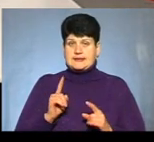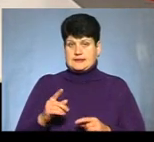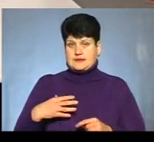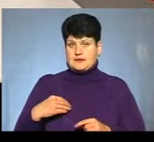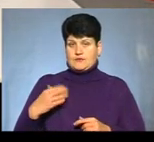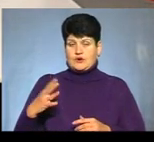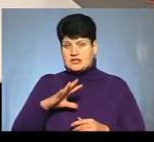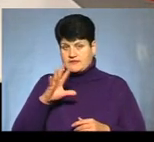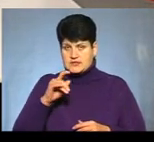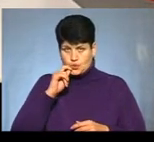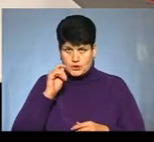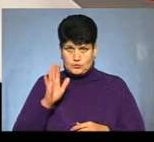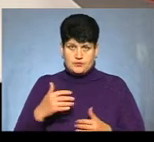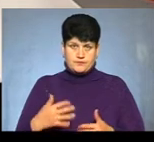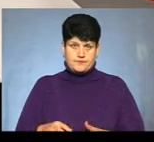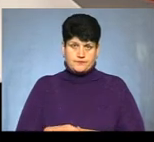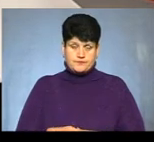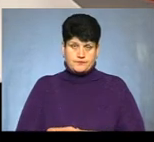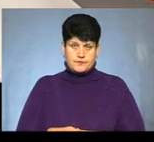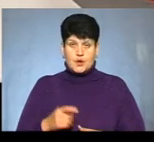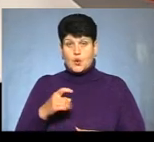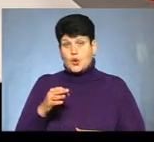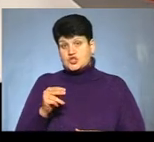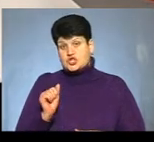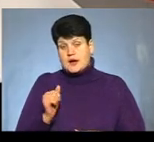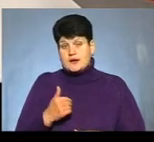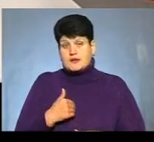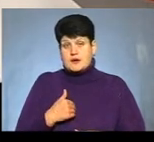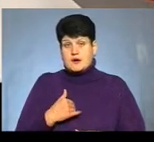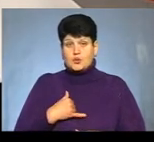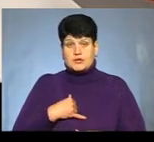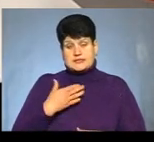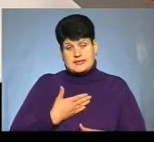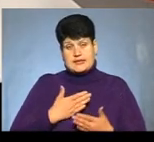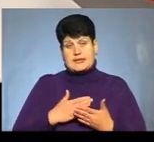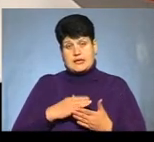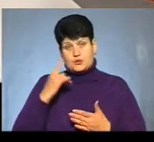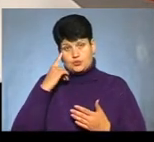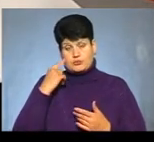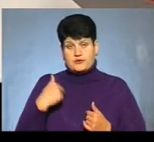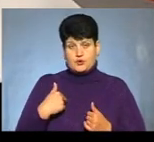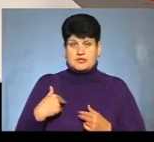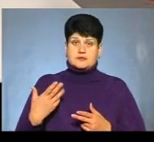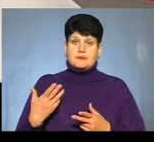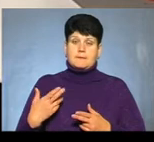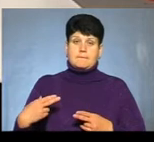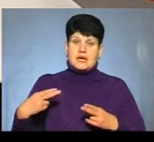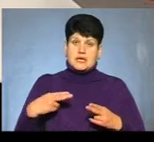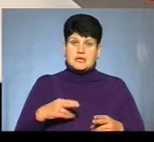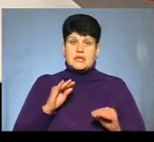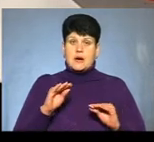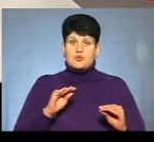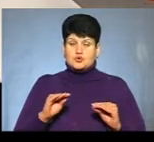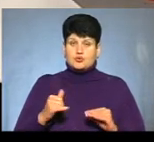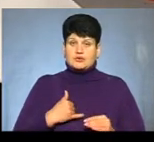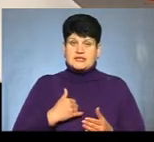для зеньківчан, це втрата буде для всієї України. Хоча я, наприклад, вже в нас є думка, він до нас, Федір